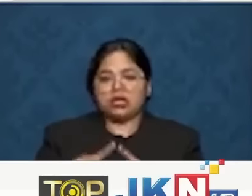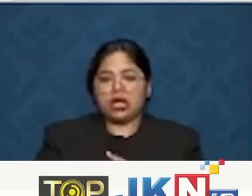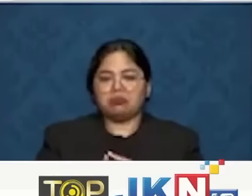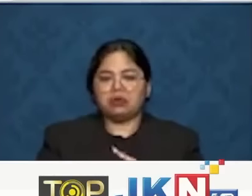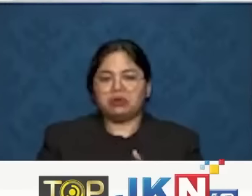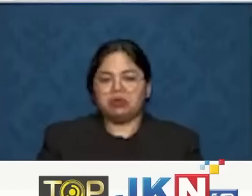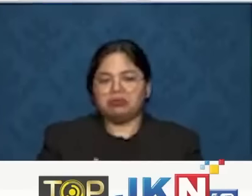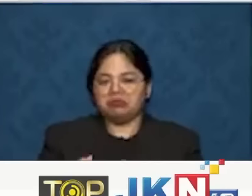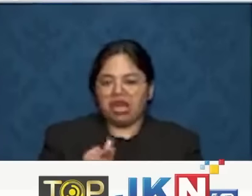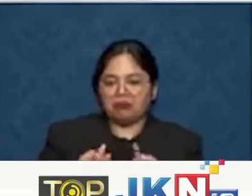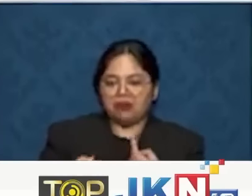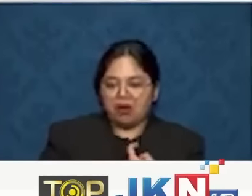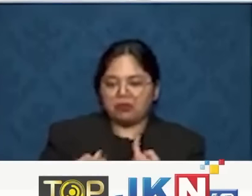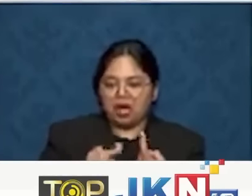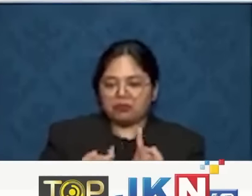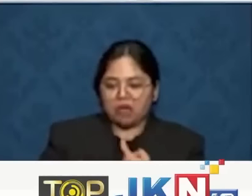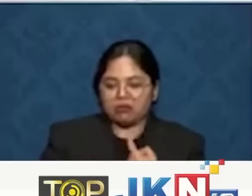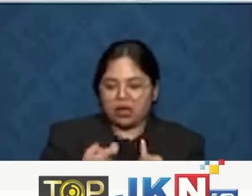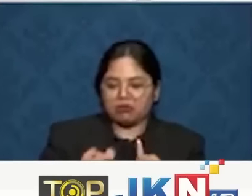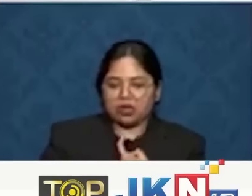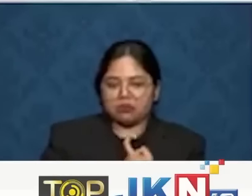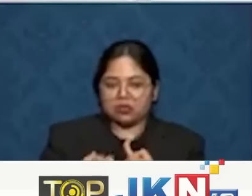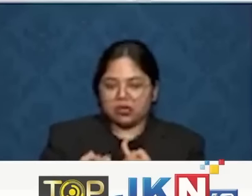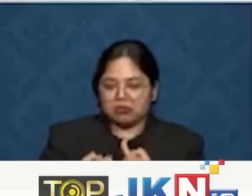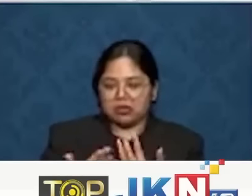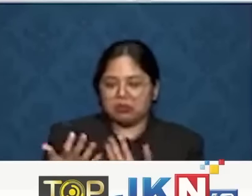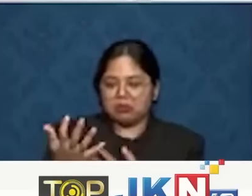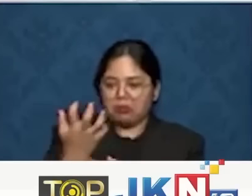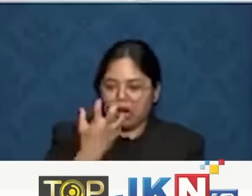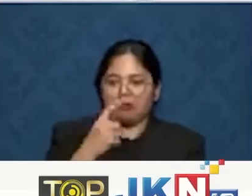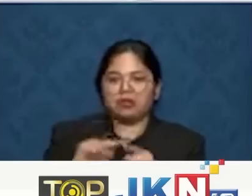จริงสอบถามข้อเท็จจริงกับสอบสวนข้อเท็จจริงต่างกันนะครับ